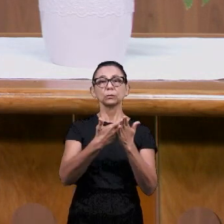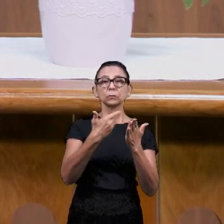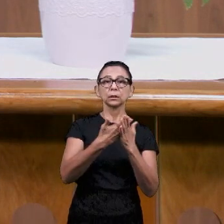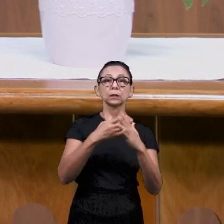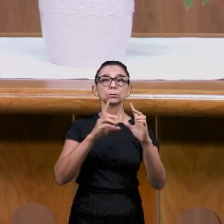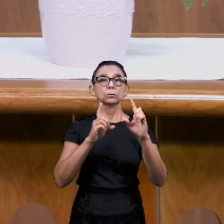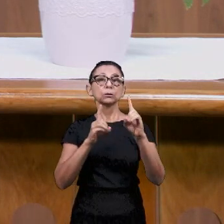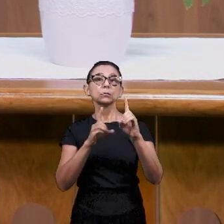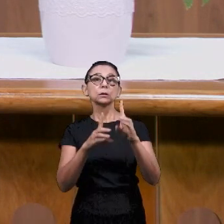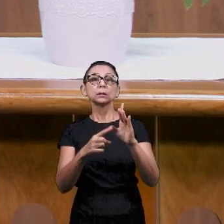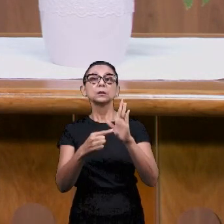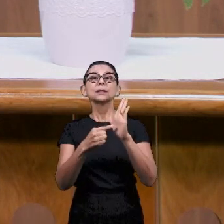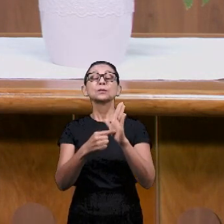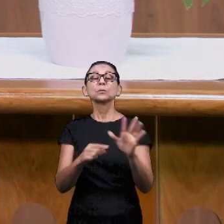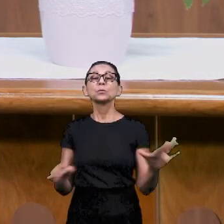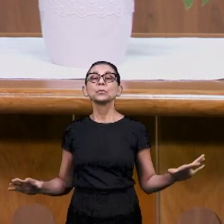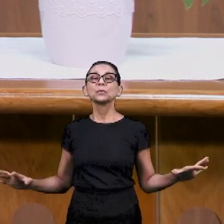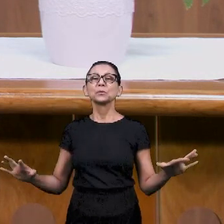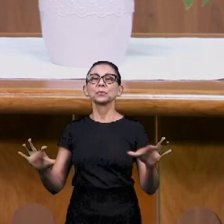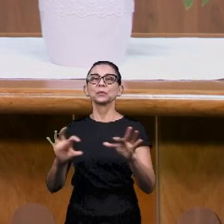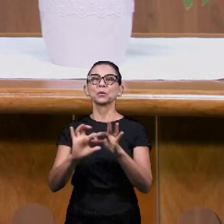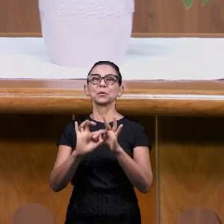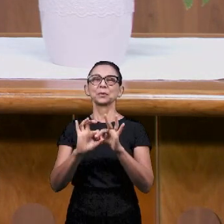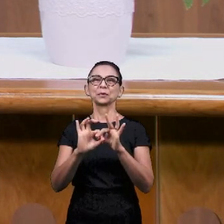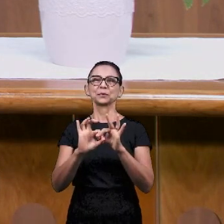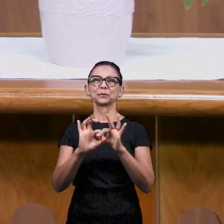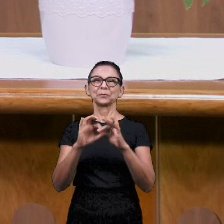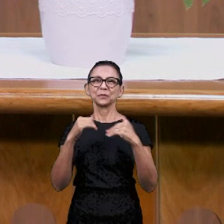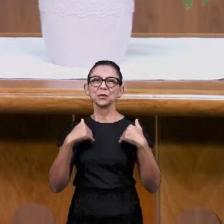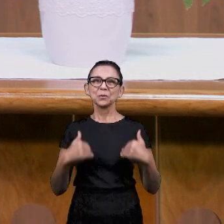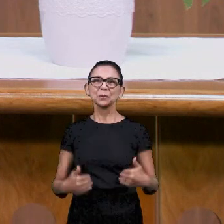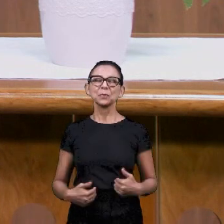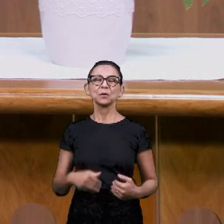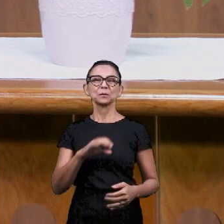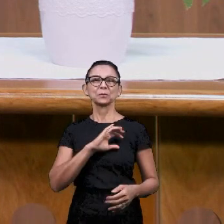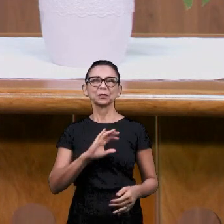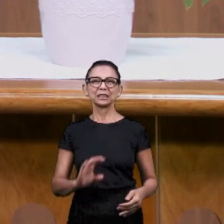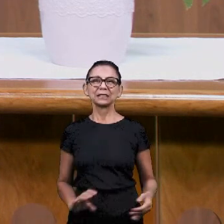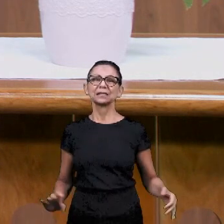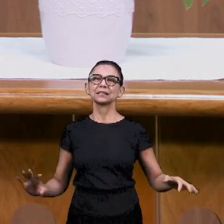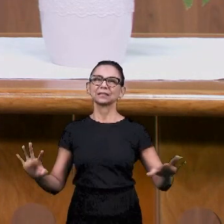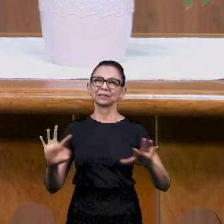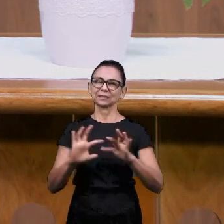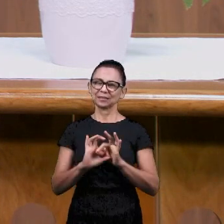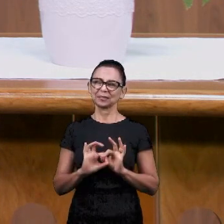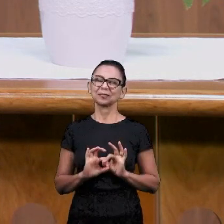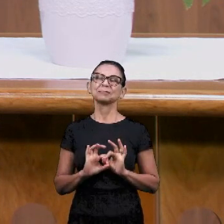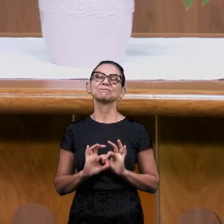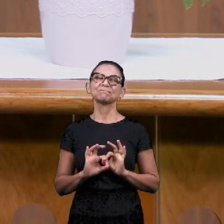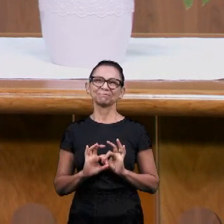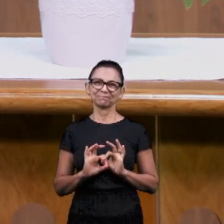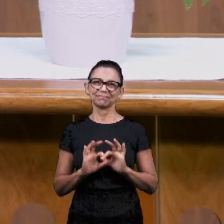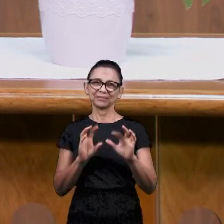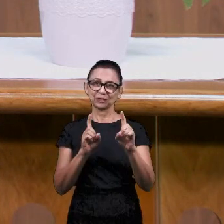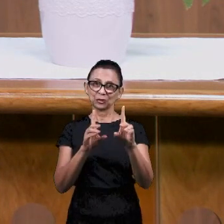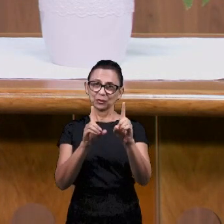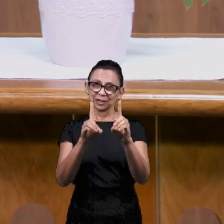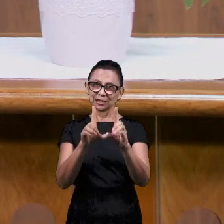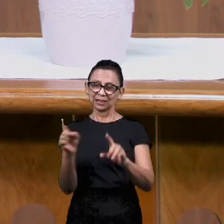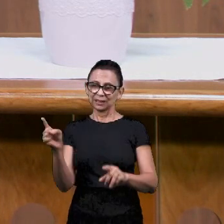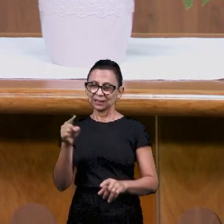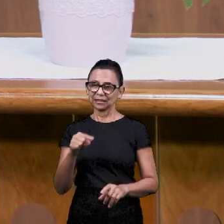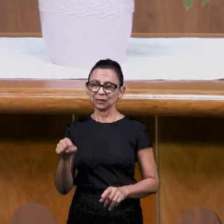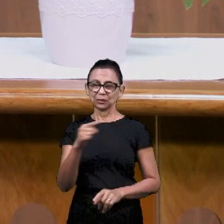démontre l'unité, le corps, la doctrine de la parole qui est vécue par ce corps. Nous allons donc passer aux frères et sœurs